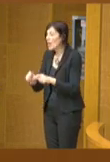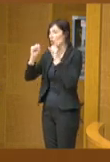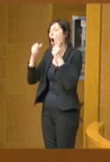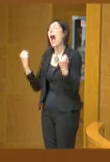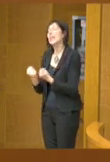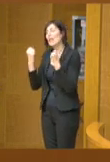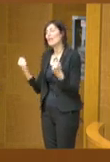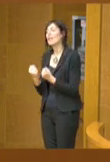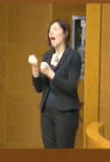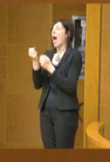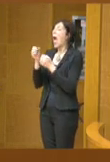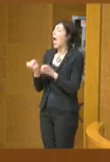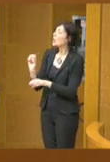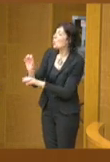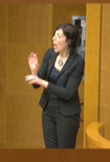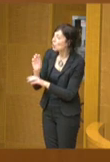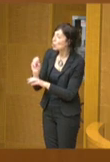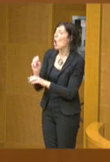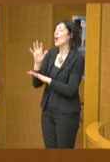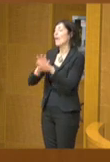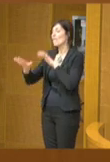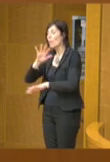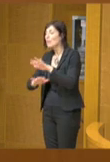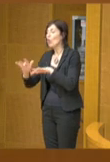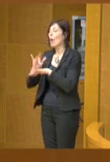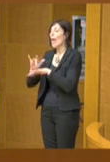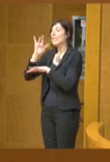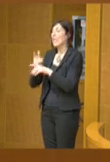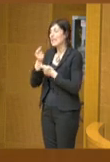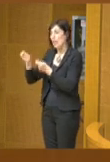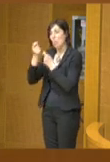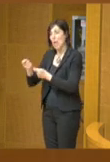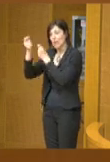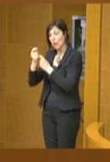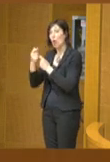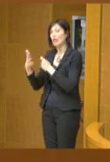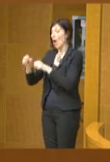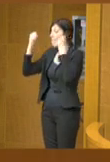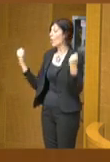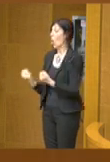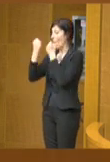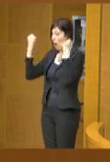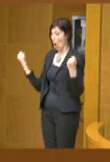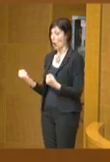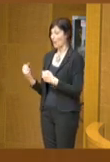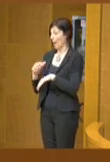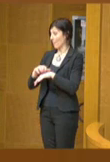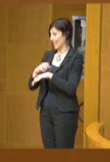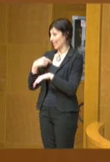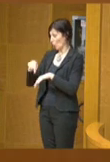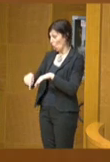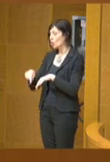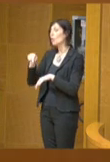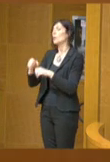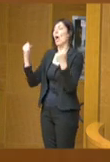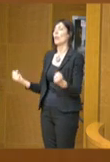di informazione, sensibilizzazione, come questa che ha promosso il ministro oggi, è un'attività fondamentale per